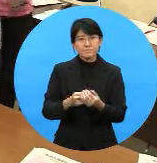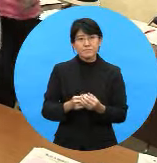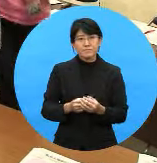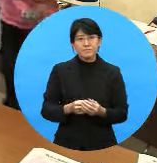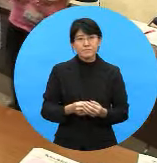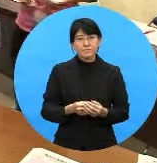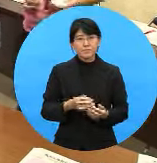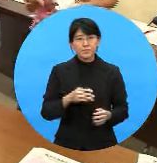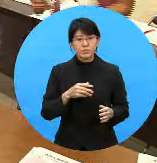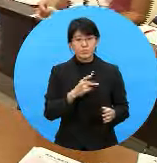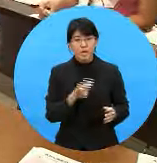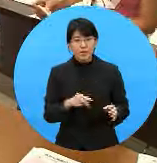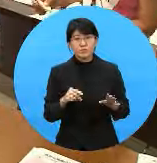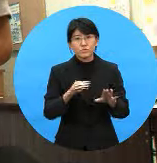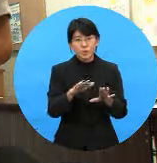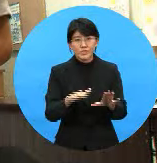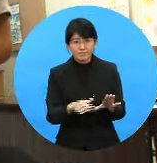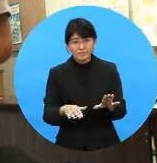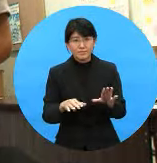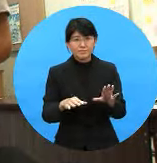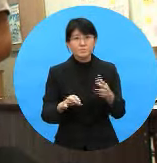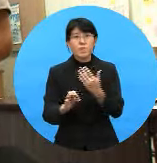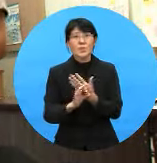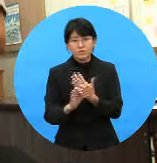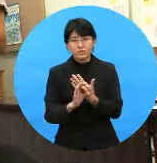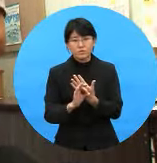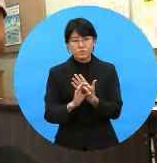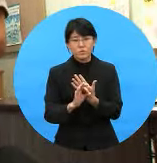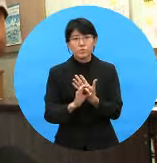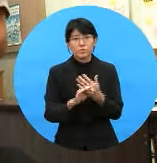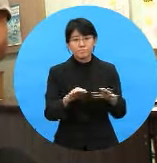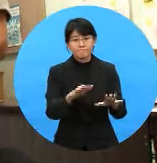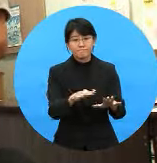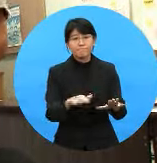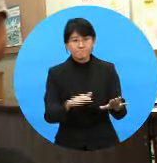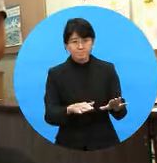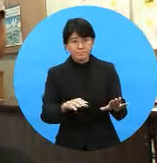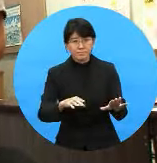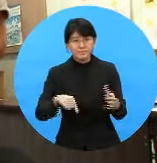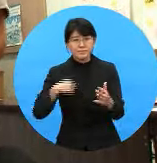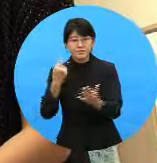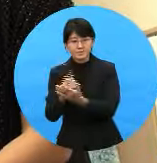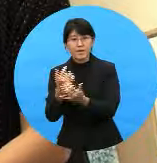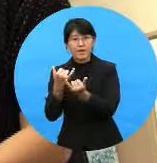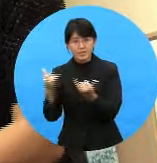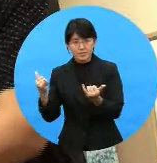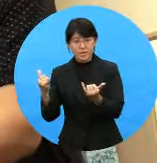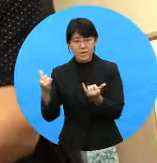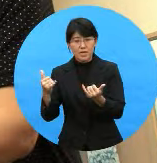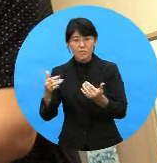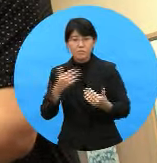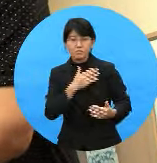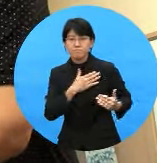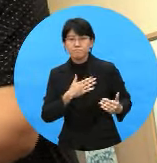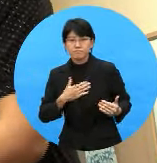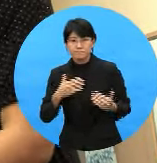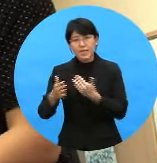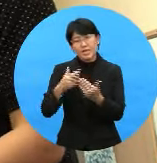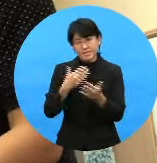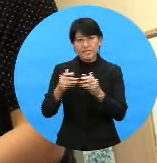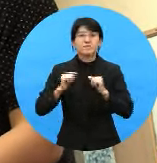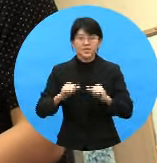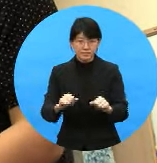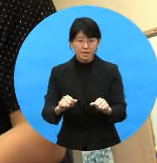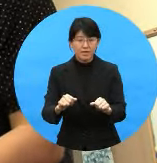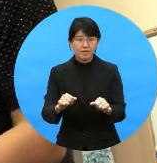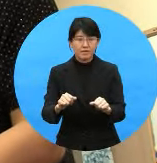また乳がん触診モデルを使った自己触診が行われ、参加者による触診体験も行われました